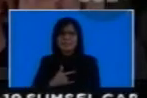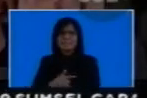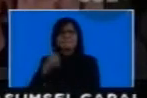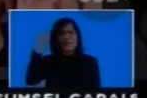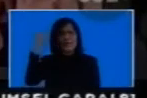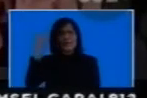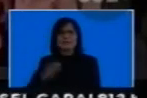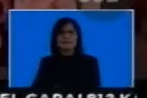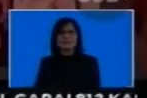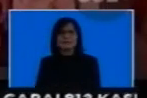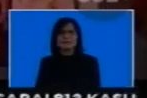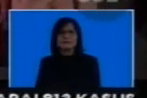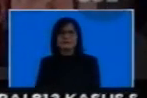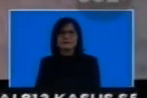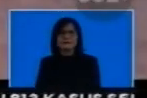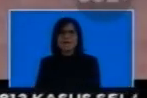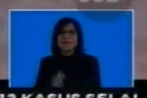pembelajaran.